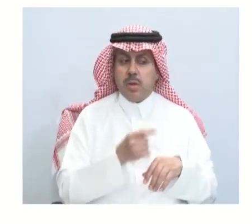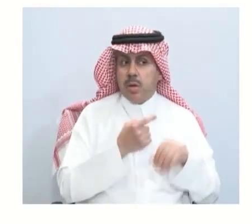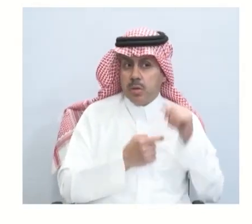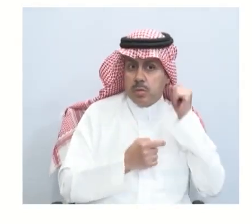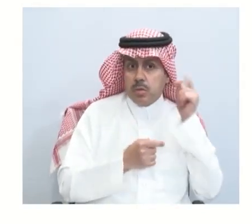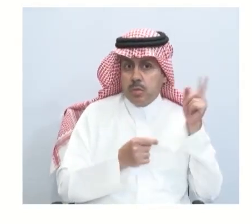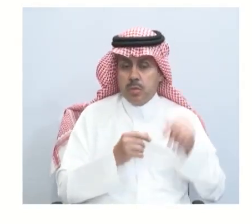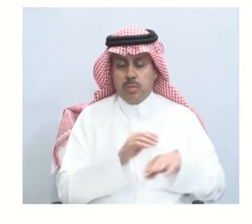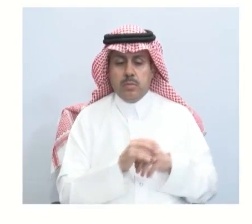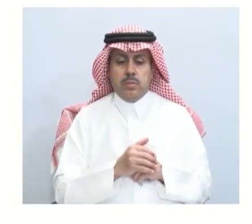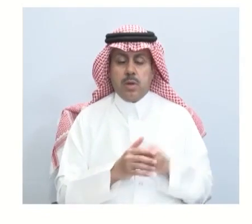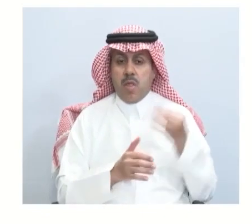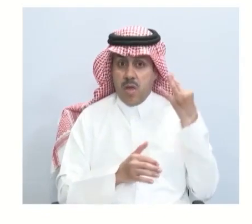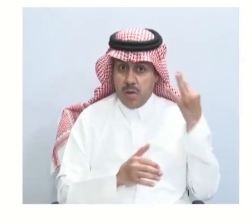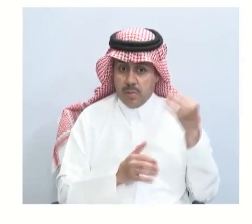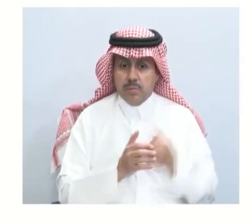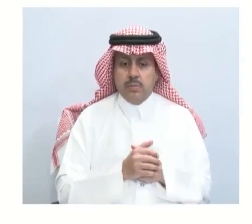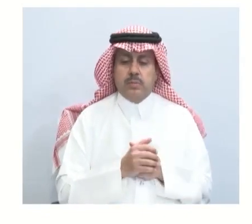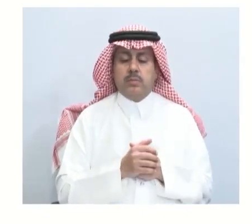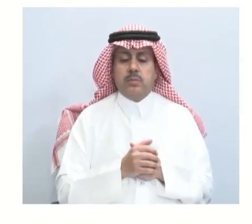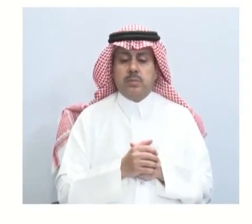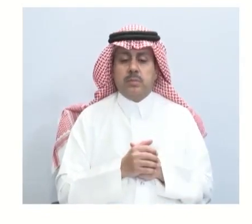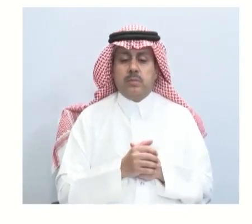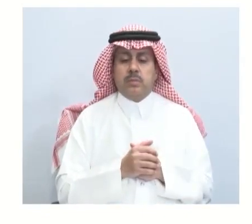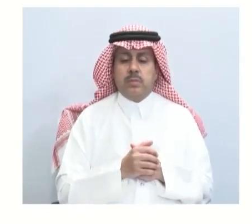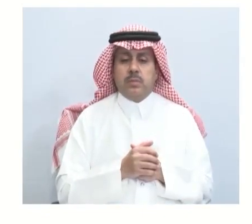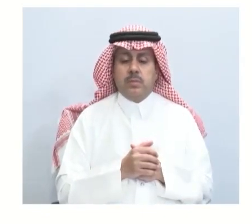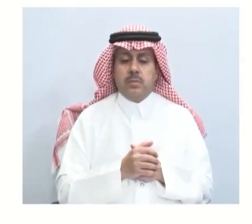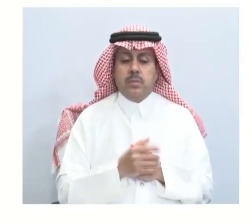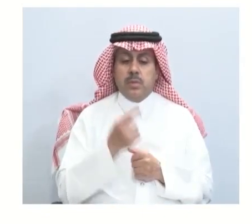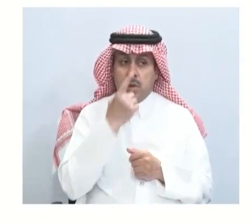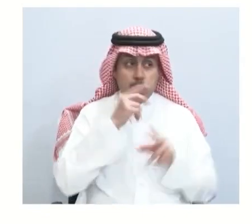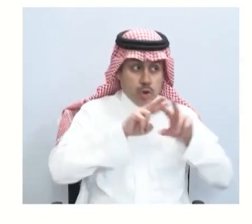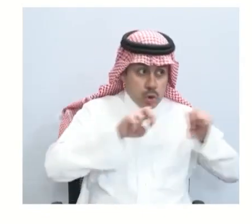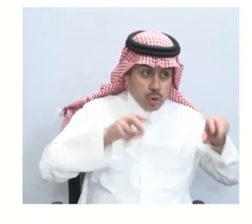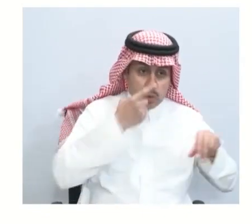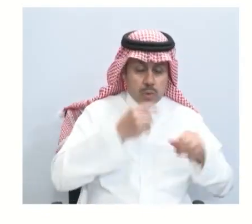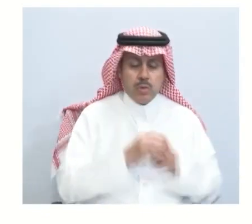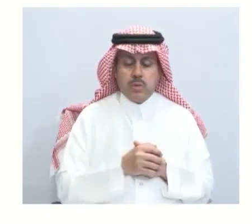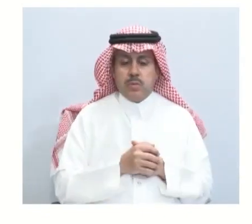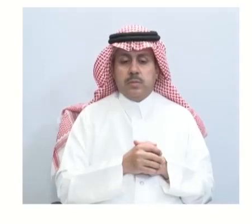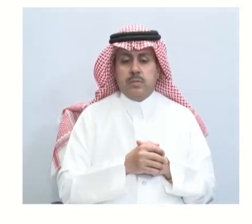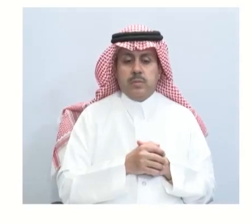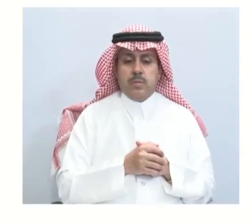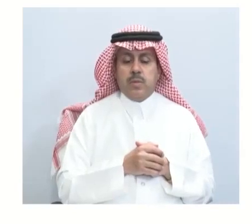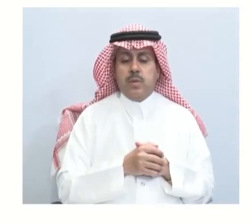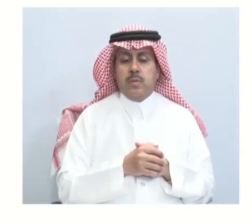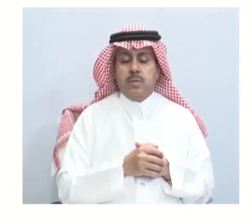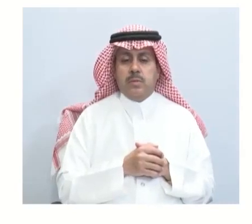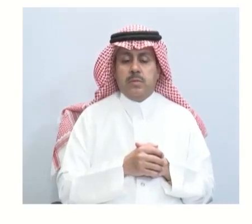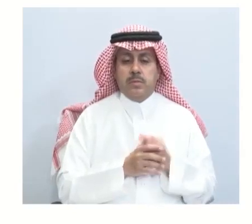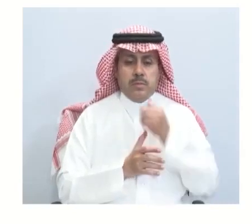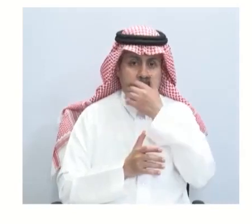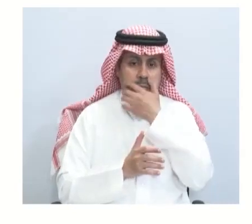التحسس كذلك الامر الثالث بمعنى التحسس وفقتم هو التجسس والفرق